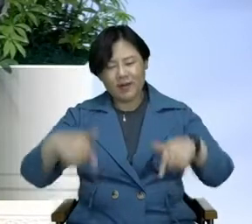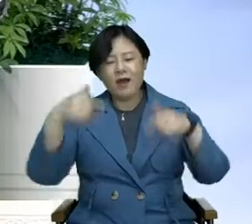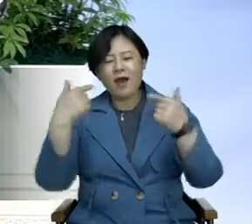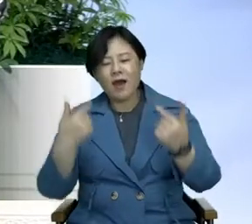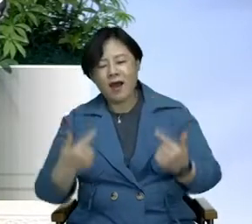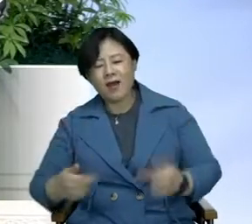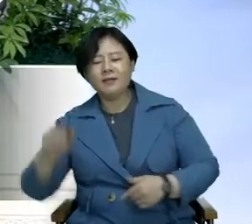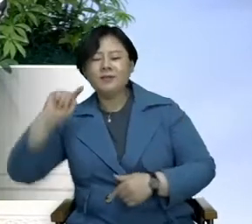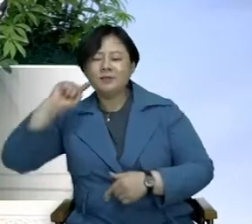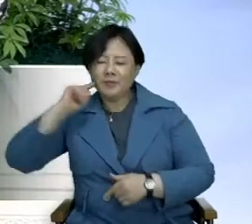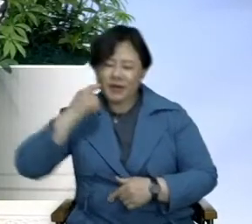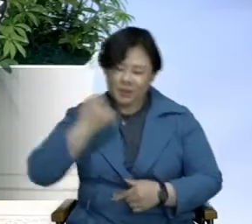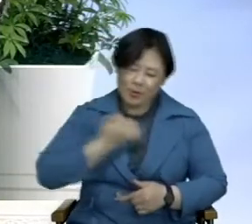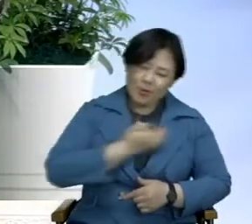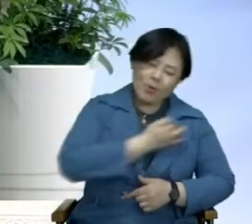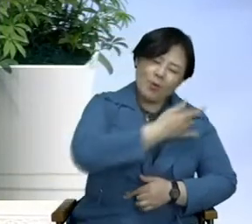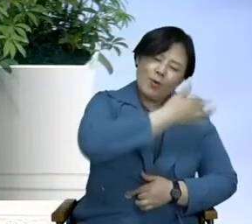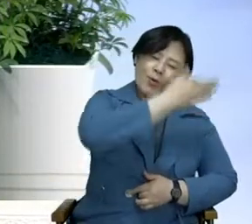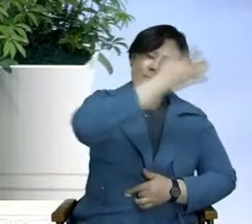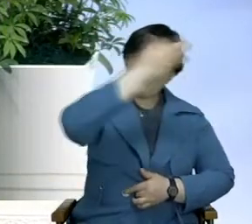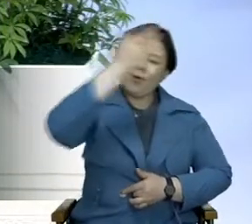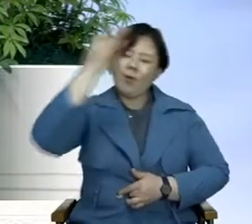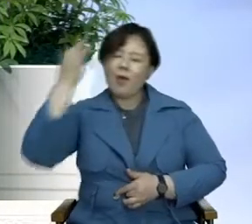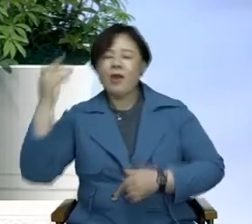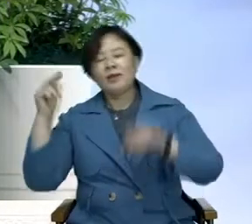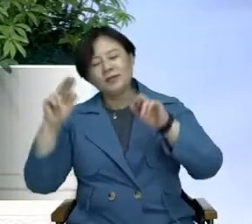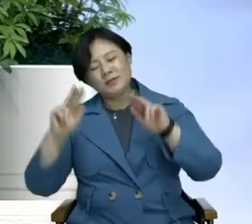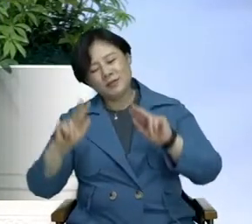언제나 아름답고